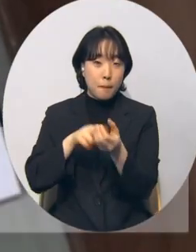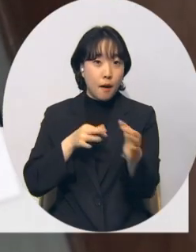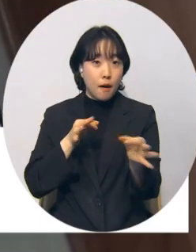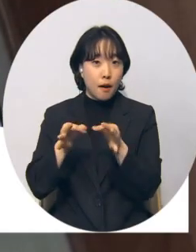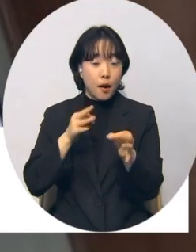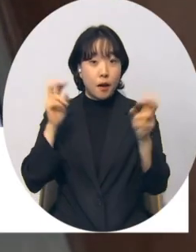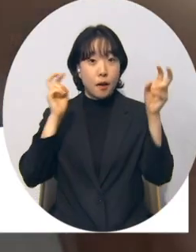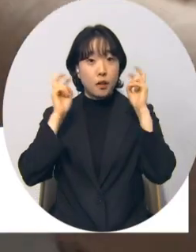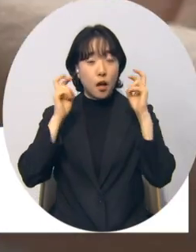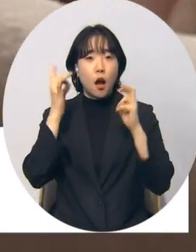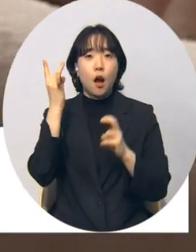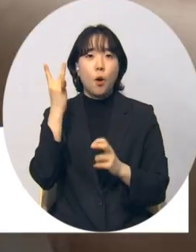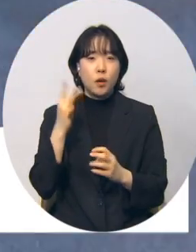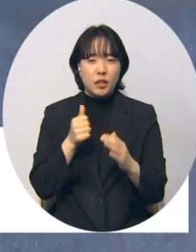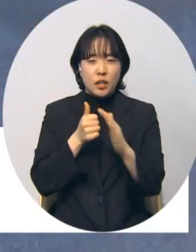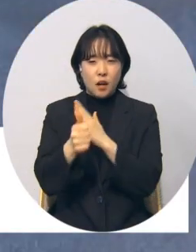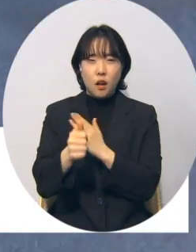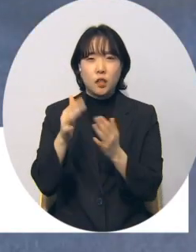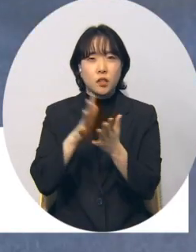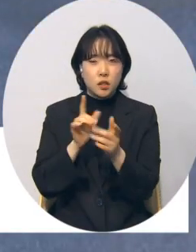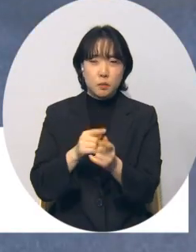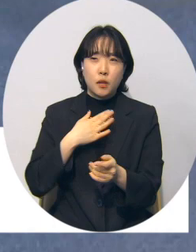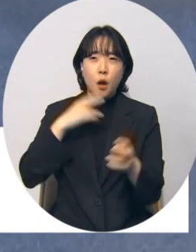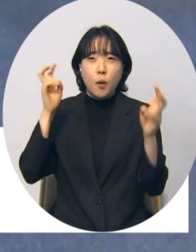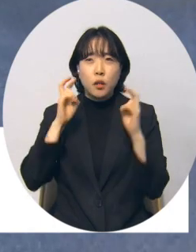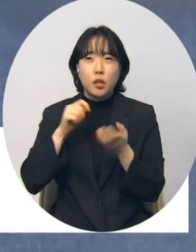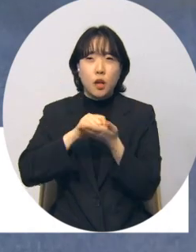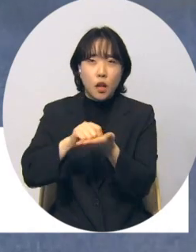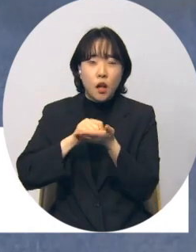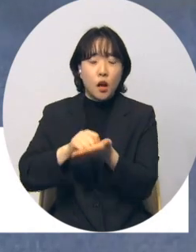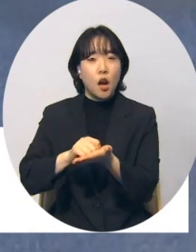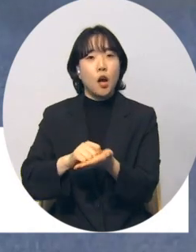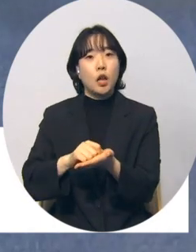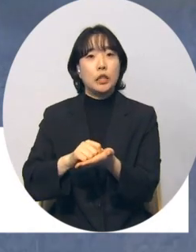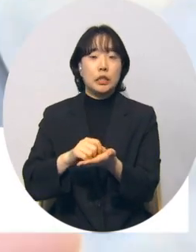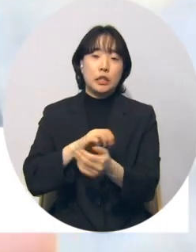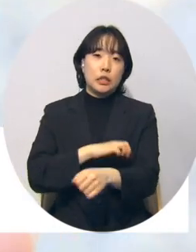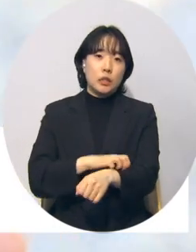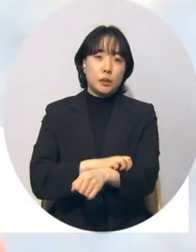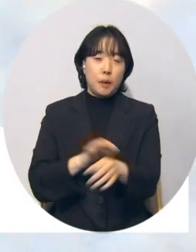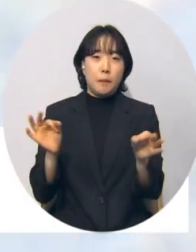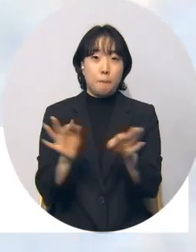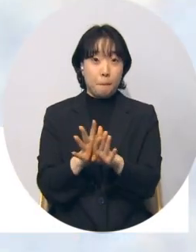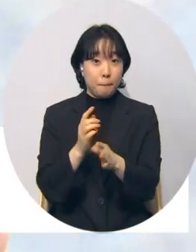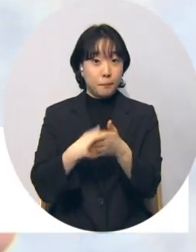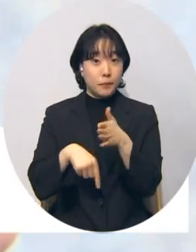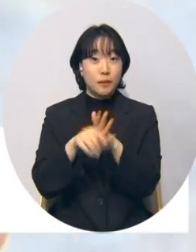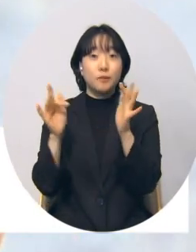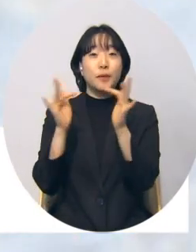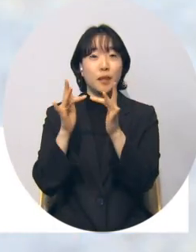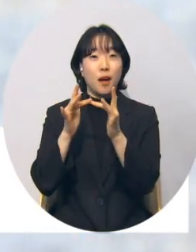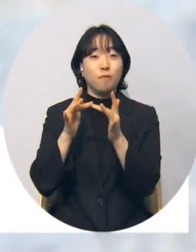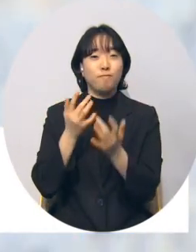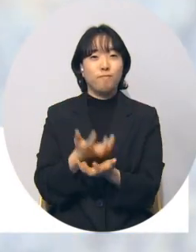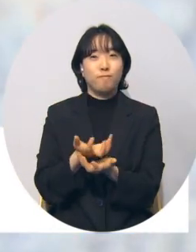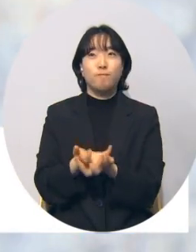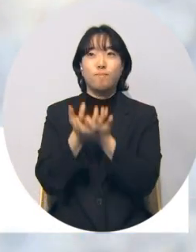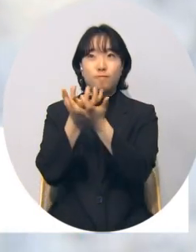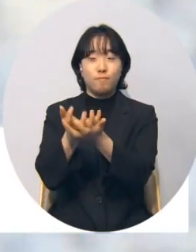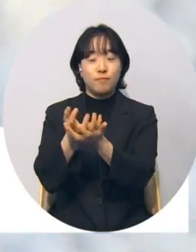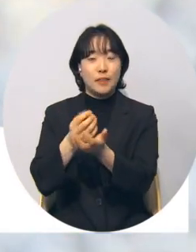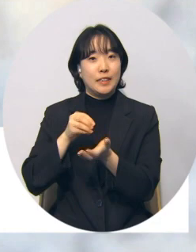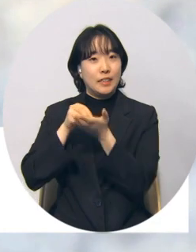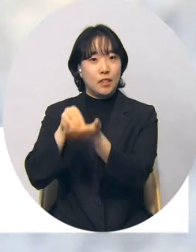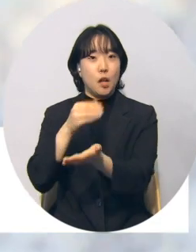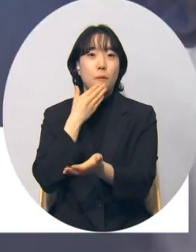정보 통신망법 시행령 개정안도 의결됐습니다 등록 신청시 결격 사유에 해당하지 않음을 증명하는 서류를 추가로